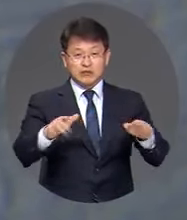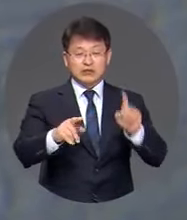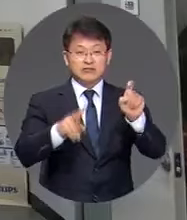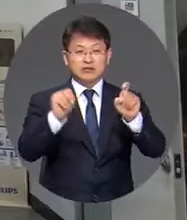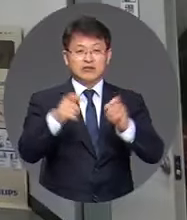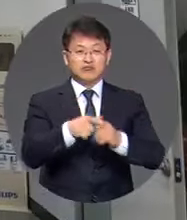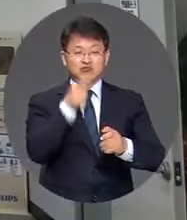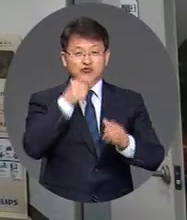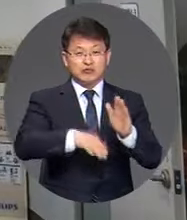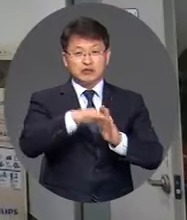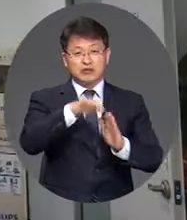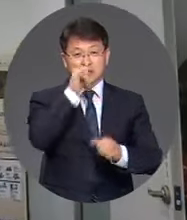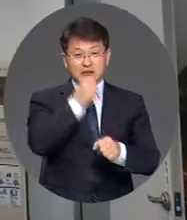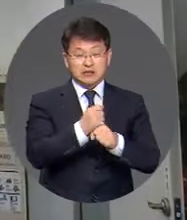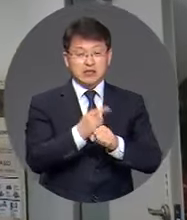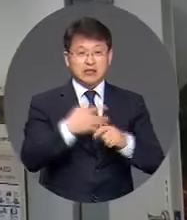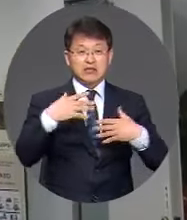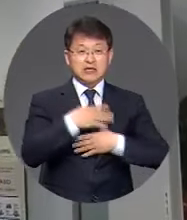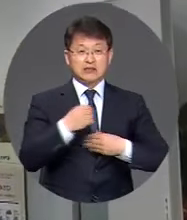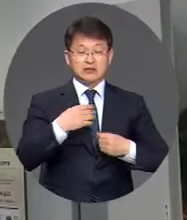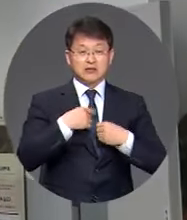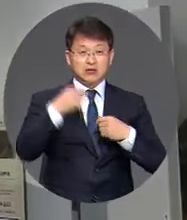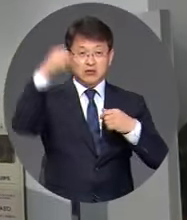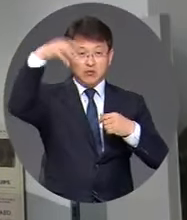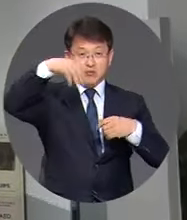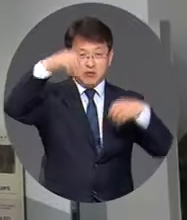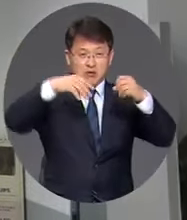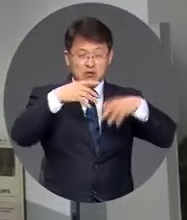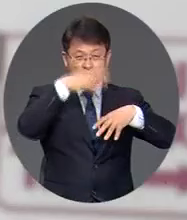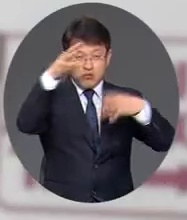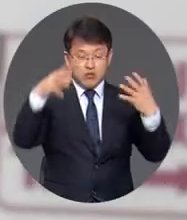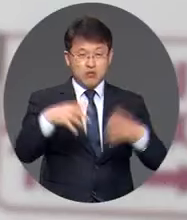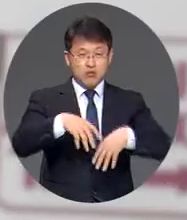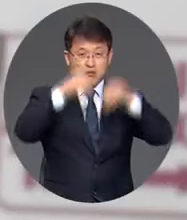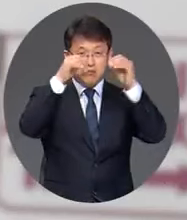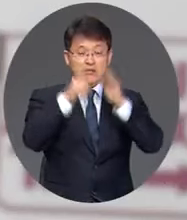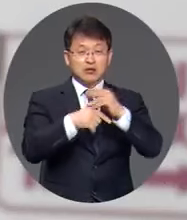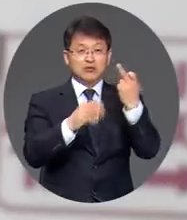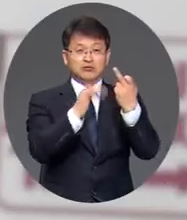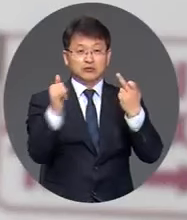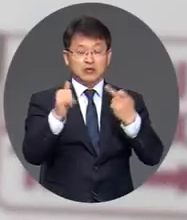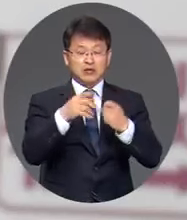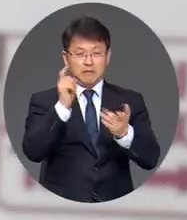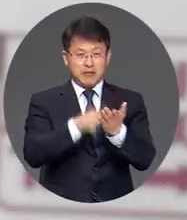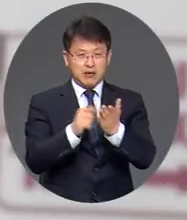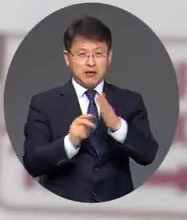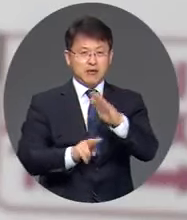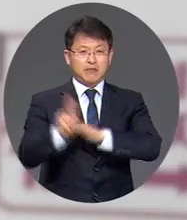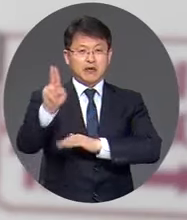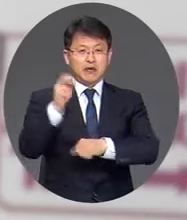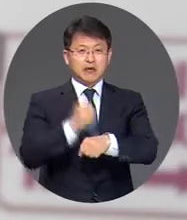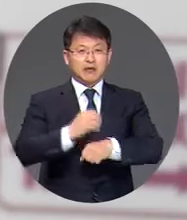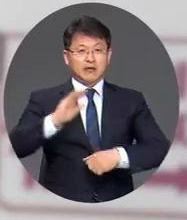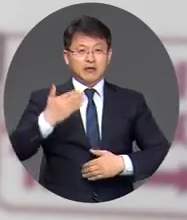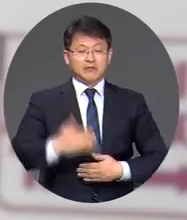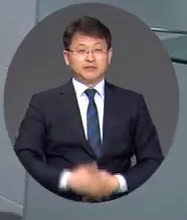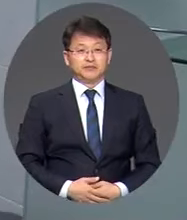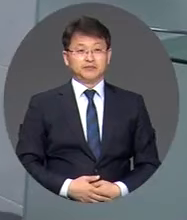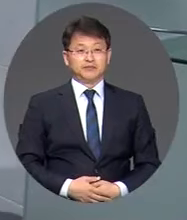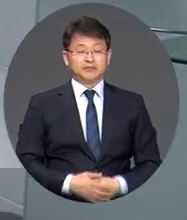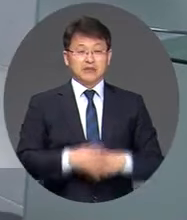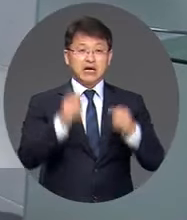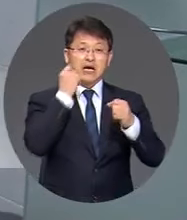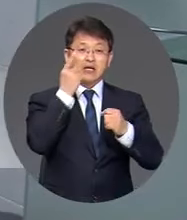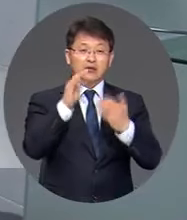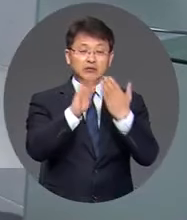됐습니다. 탈의실 입구와 로비 천장은 수증기로 가득 찼고 12명의 주민들은 급히 밖으로 나가야 했습니다.